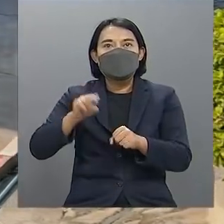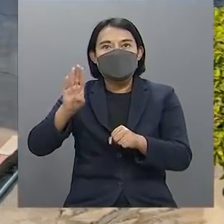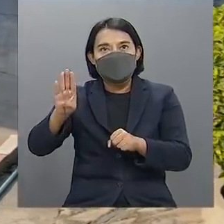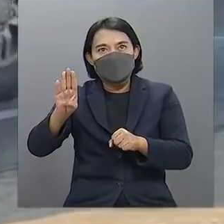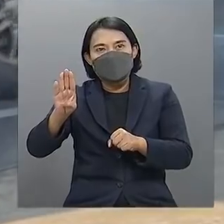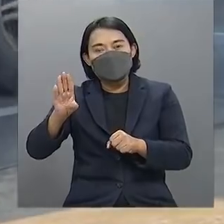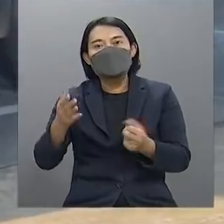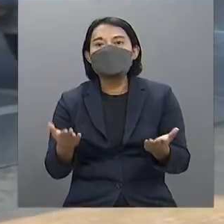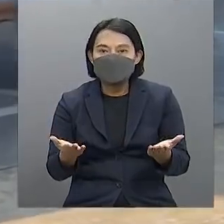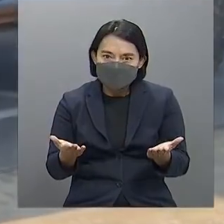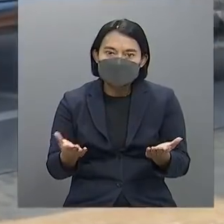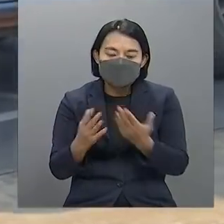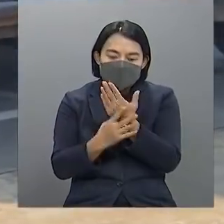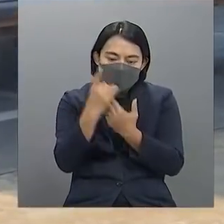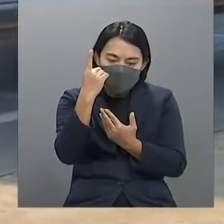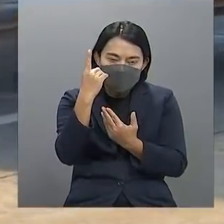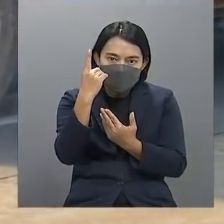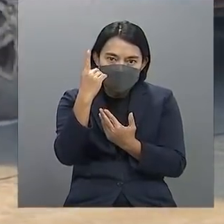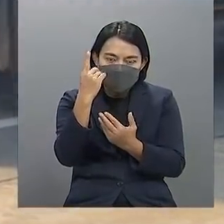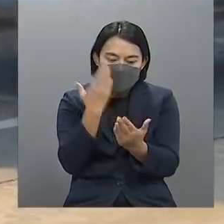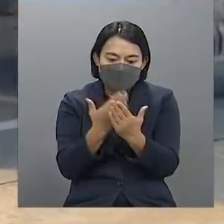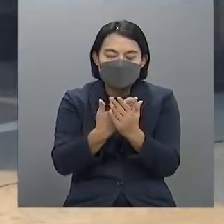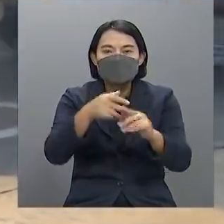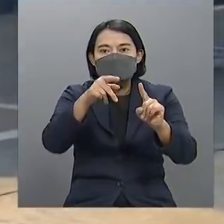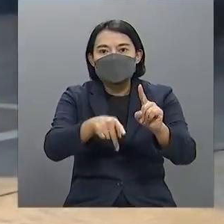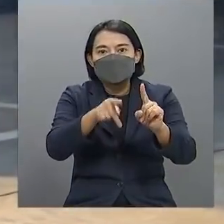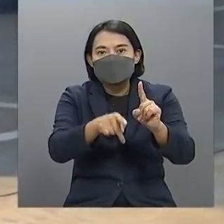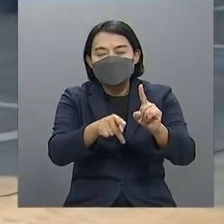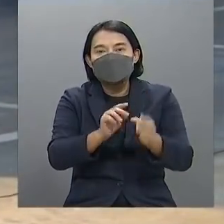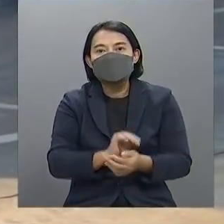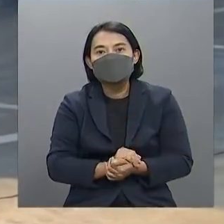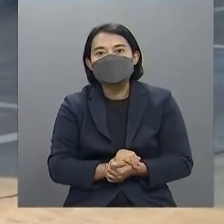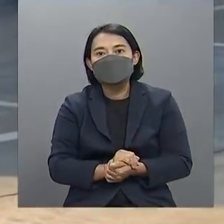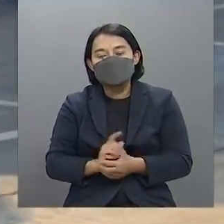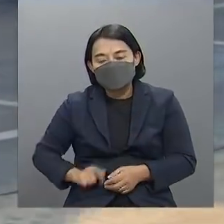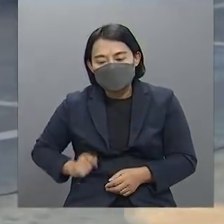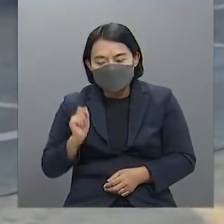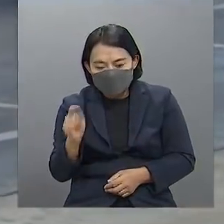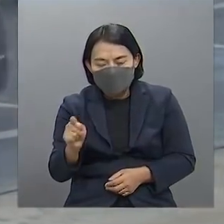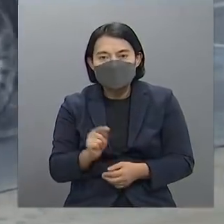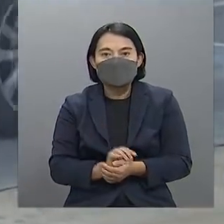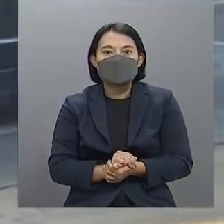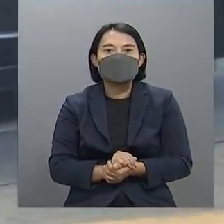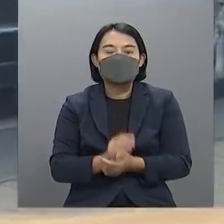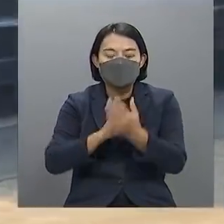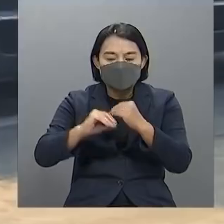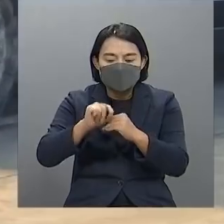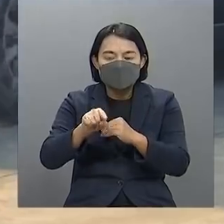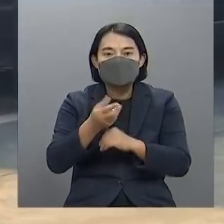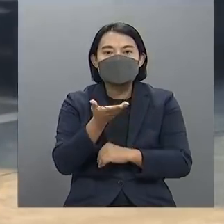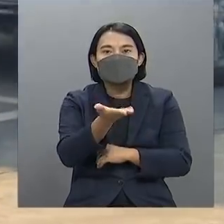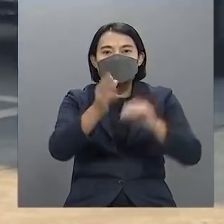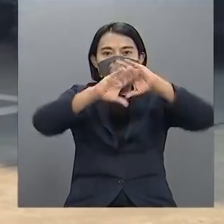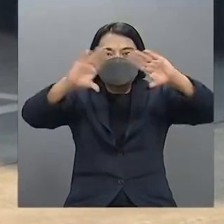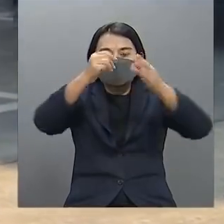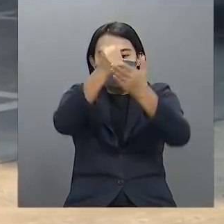คะสัปดาห์นึงก็ 1,000 บาทต้องมีเอาไว้ก็ต้องควักเพิ่มขึ้นมาอีกหลายร้อยบาทอยากจะให้รัฐบาลช่วยแก้ไขหน่อยปั